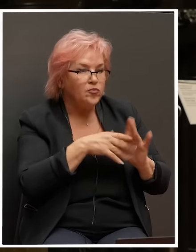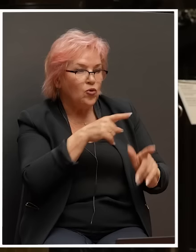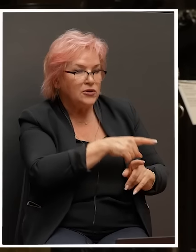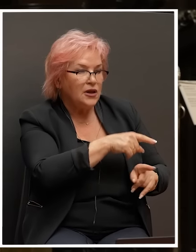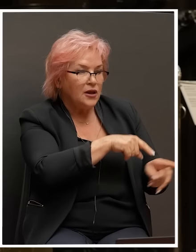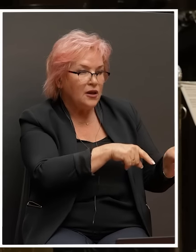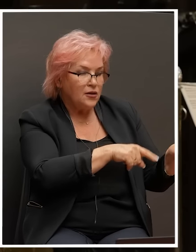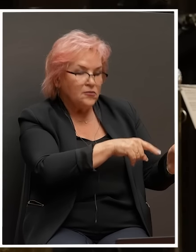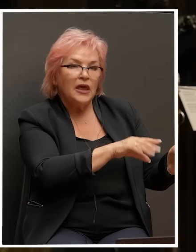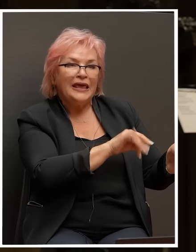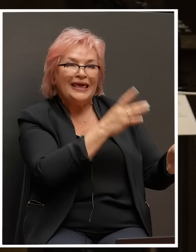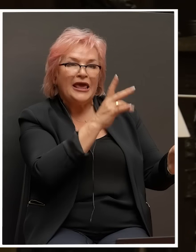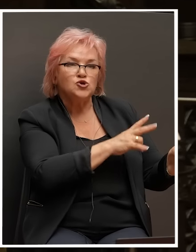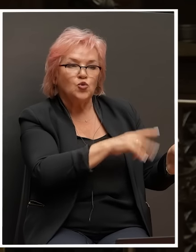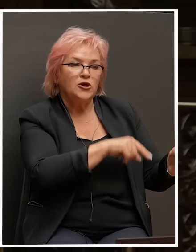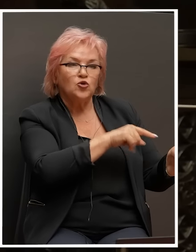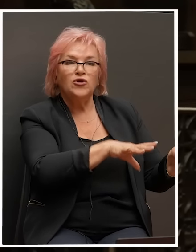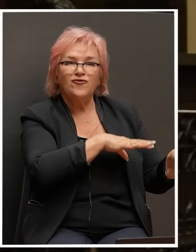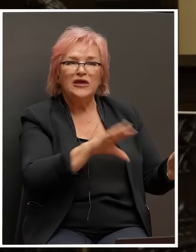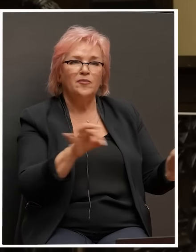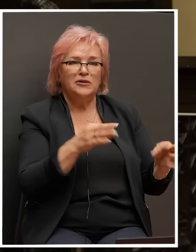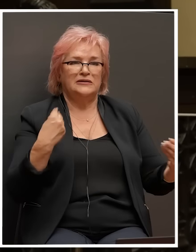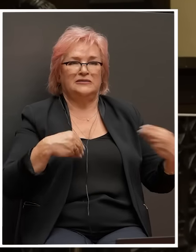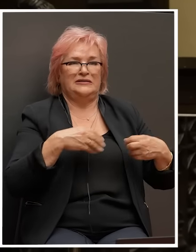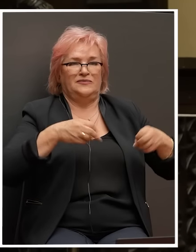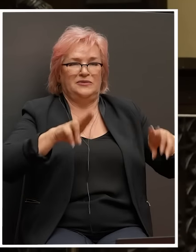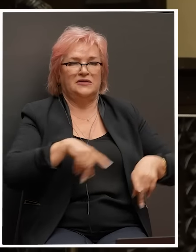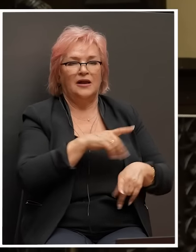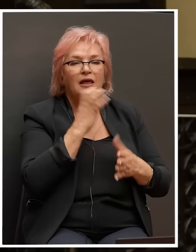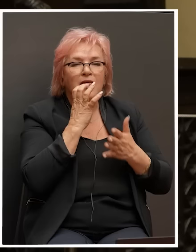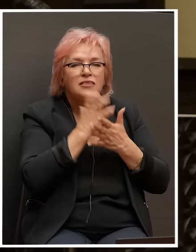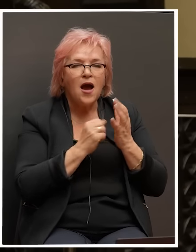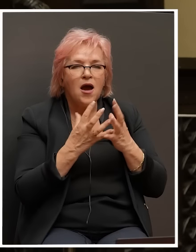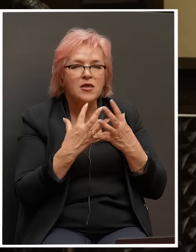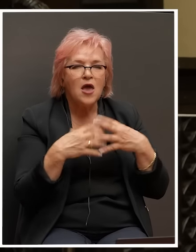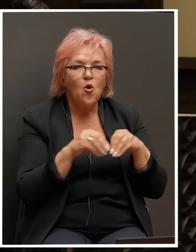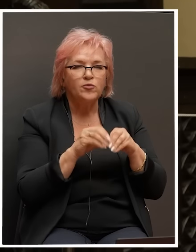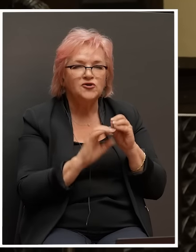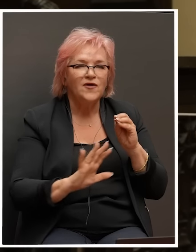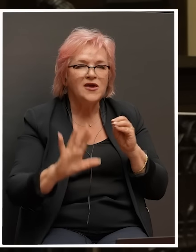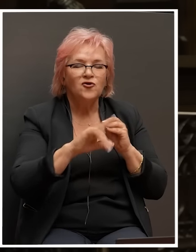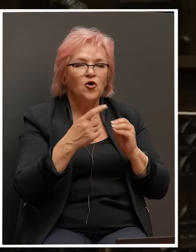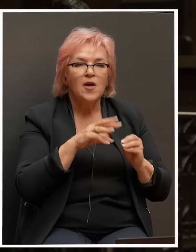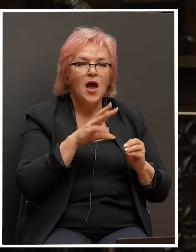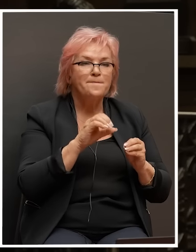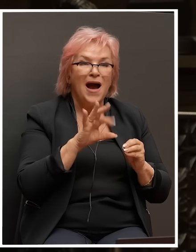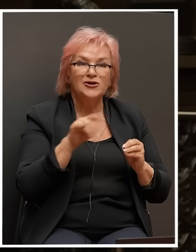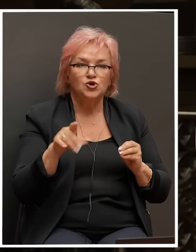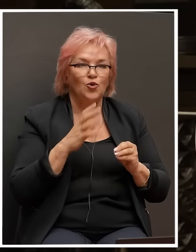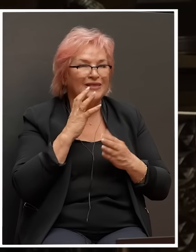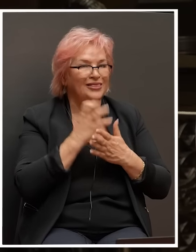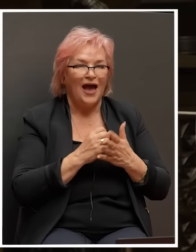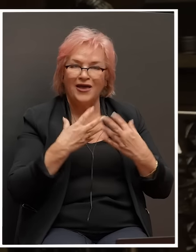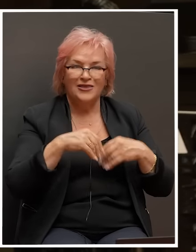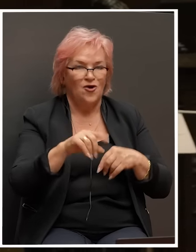говорит брат иезуит, просто потому что у него не было никаких... Это первое по-настоящему тайное общество Европы. Потому что масоны не тайное общество, ни